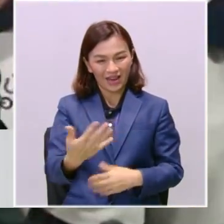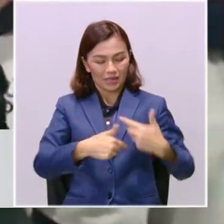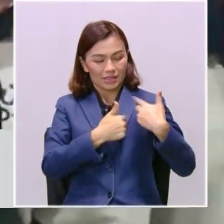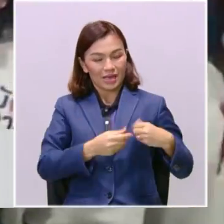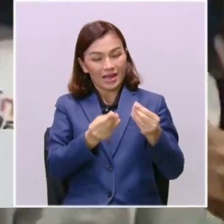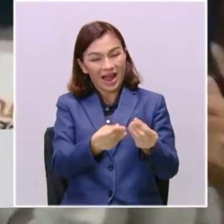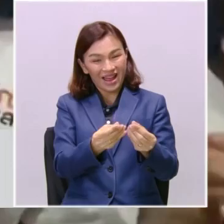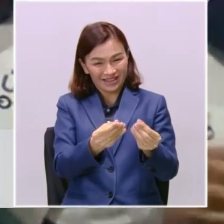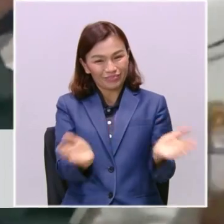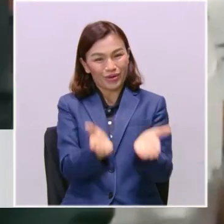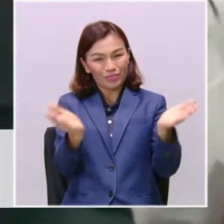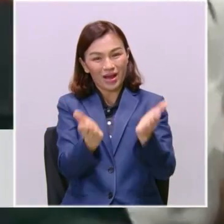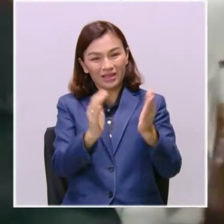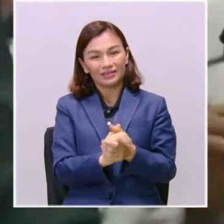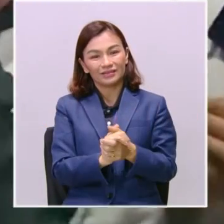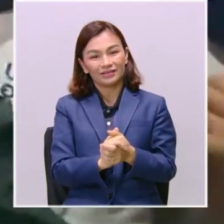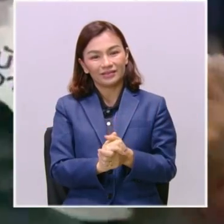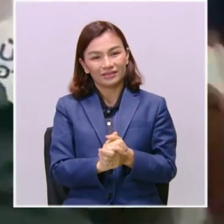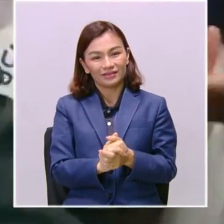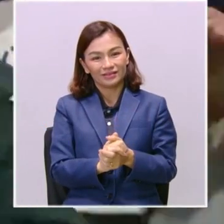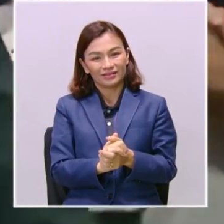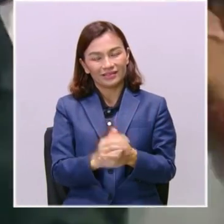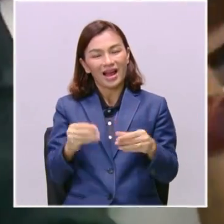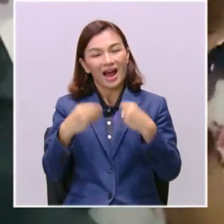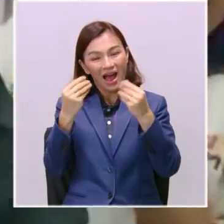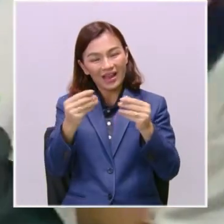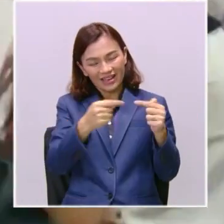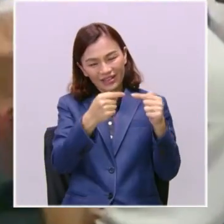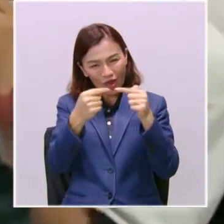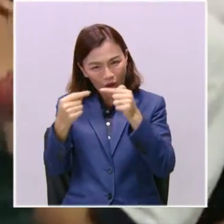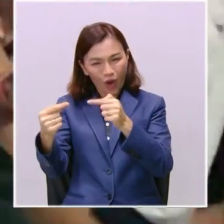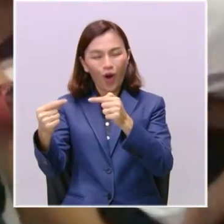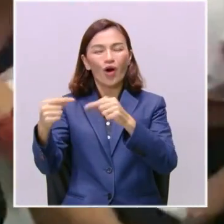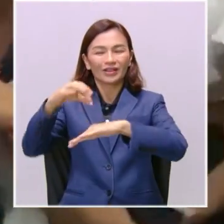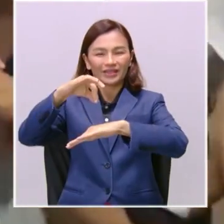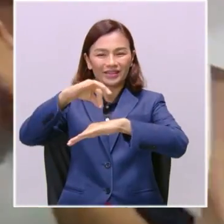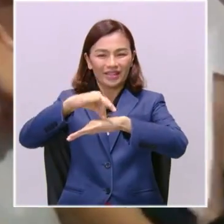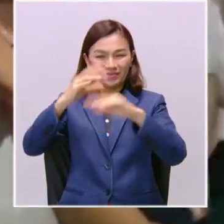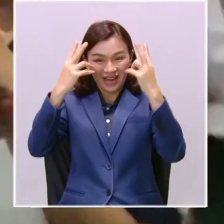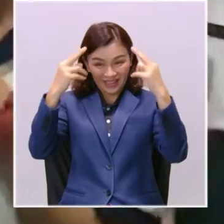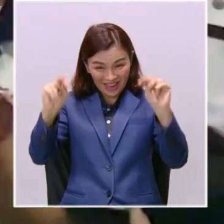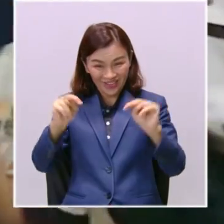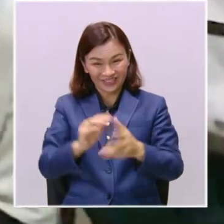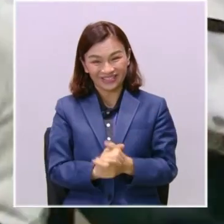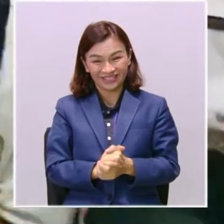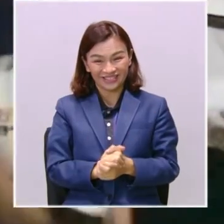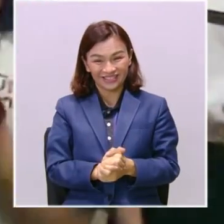ำลังใจให้ แล้วสุดท้ายจะได้ไปต่อนะคะ ได้ไปเป็นนายกนะคะ